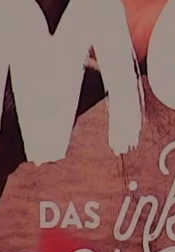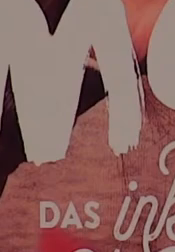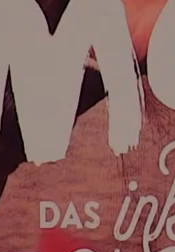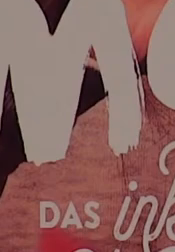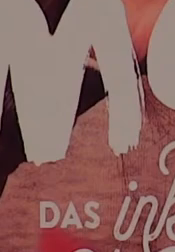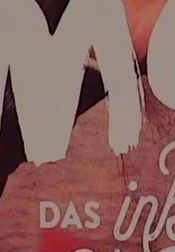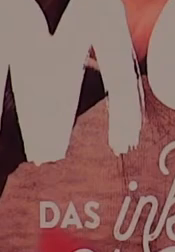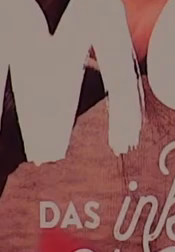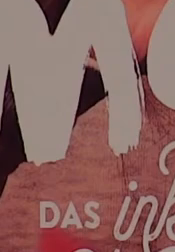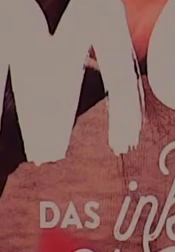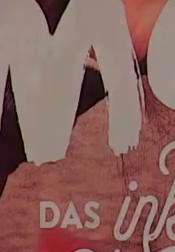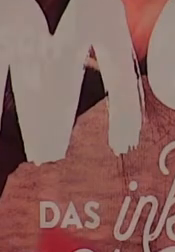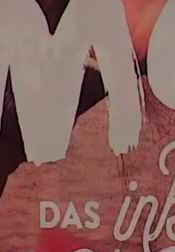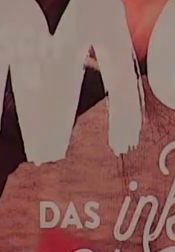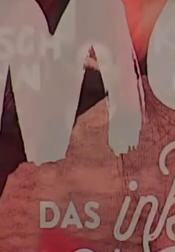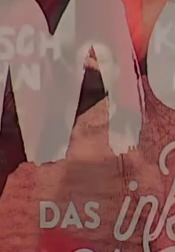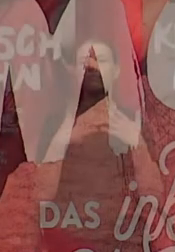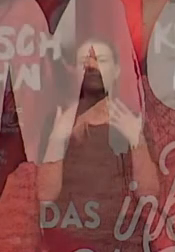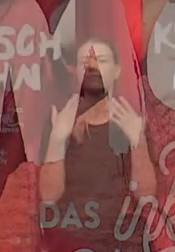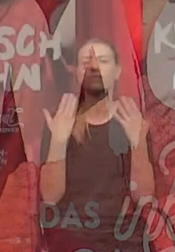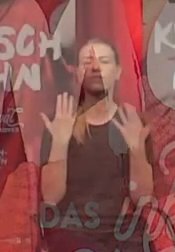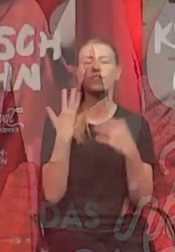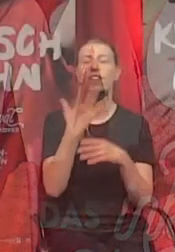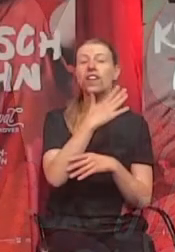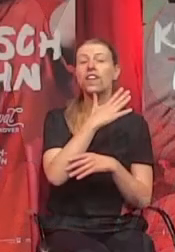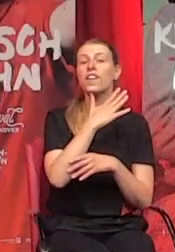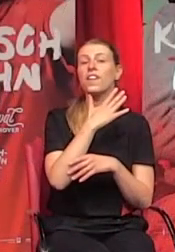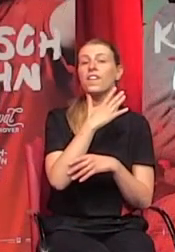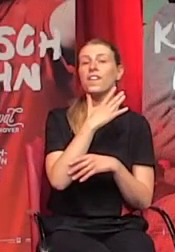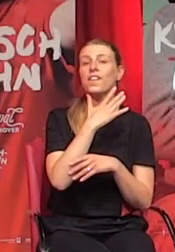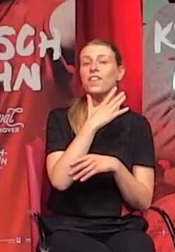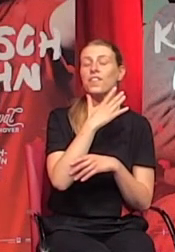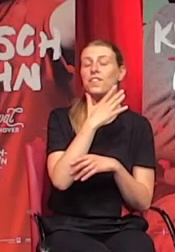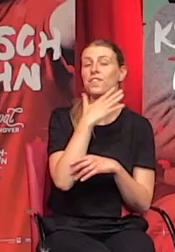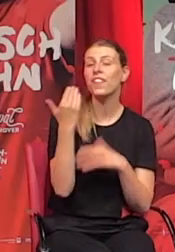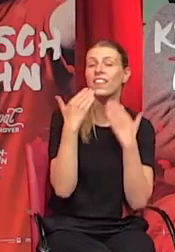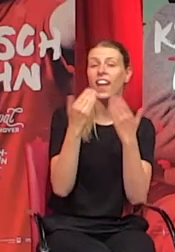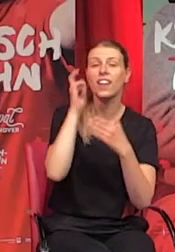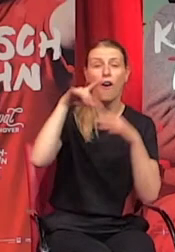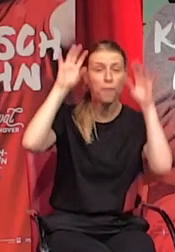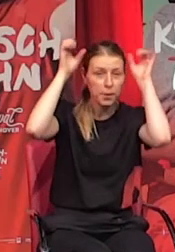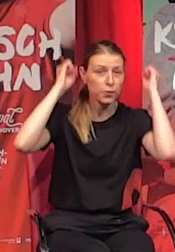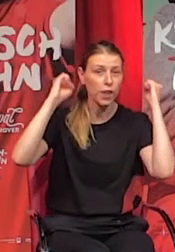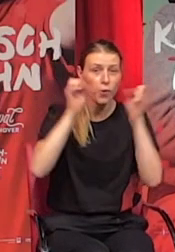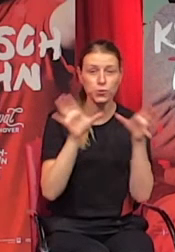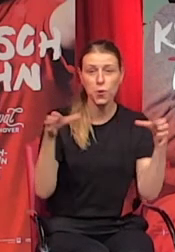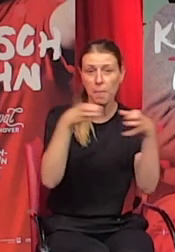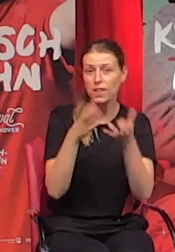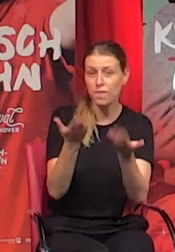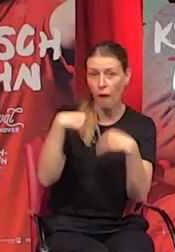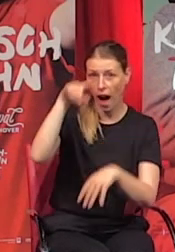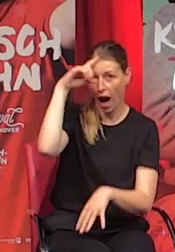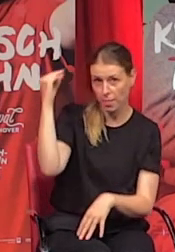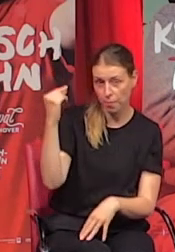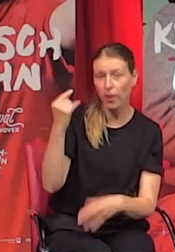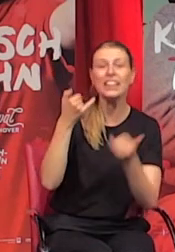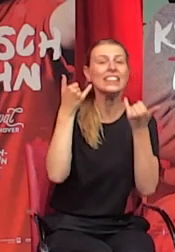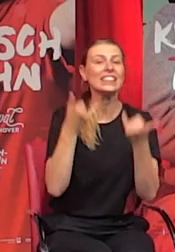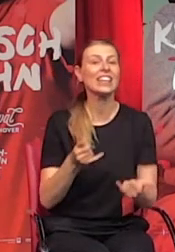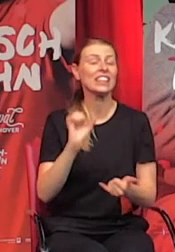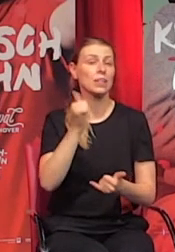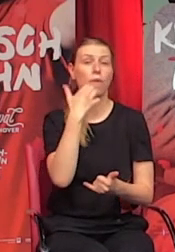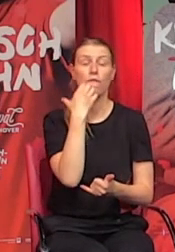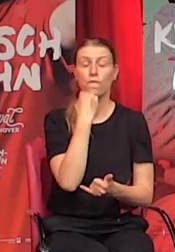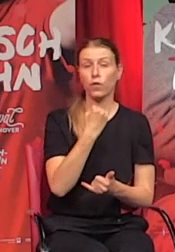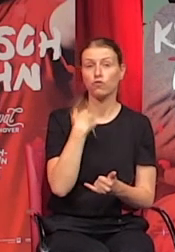Ja, vielen Dank an die Minotaurus Kompanie aus Hamburg. Hier an dieser Stelle erstmal der Hinweis, der Film